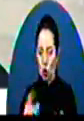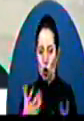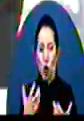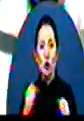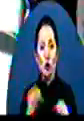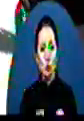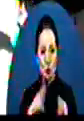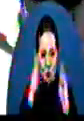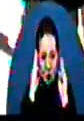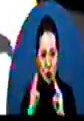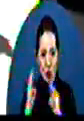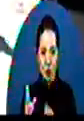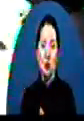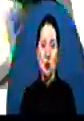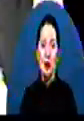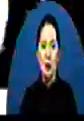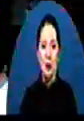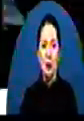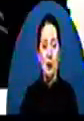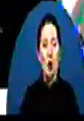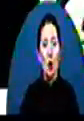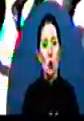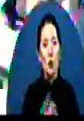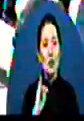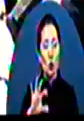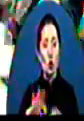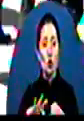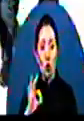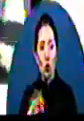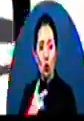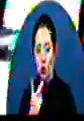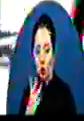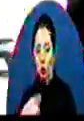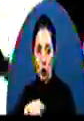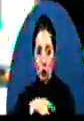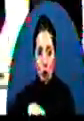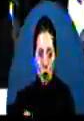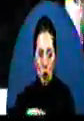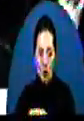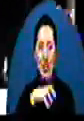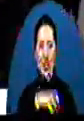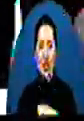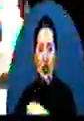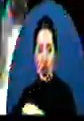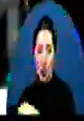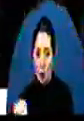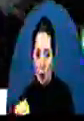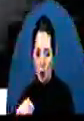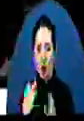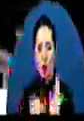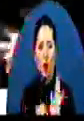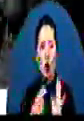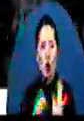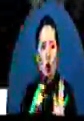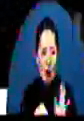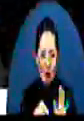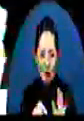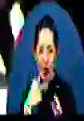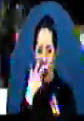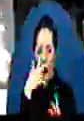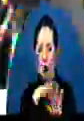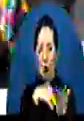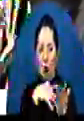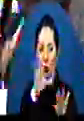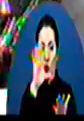шийдсэн дээ. Улсын хурлын сонгуулийн 24-р тойргийн гэр хорооллын хэсэг байрладаг 7 бодлын ойр орчимд агаарын бохирдол өнгөрсөн